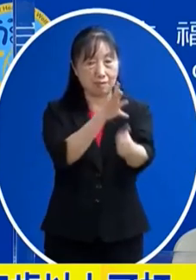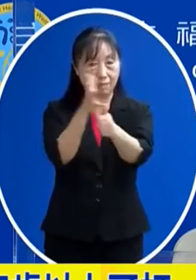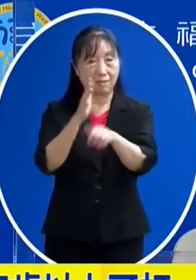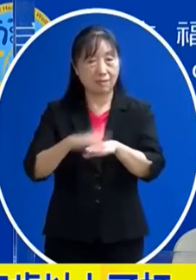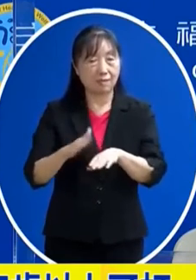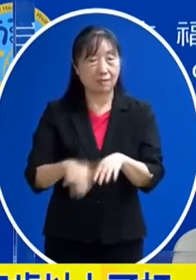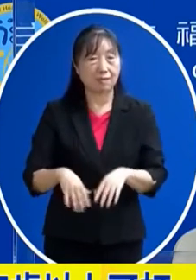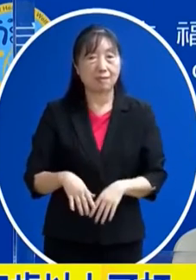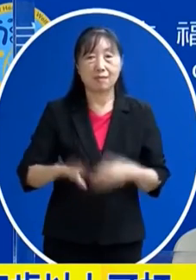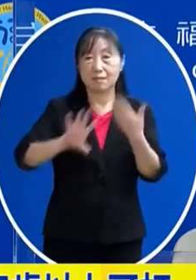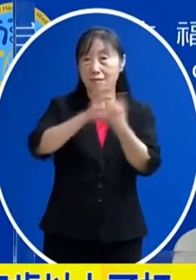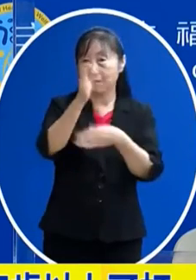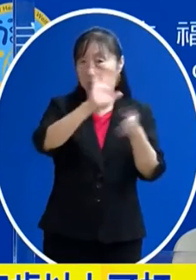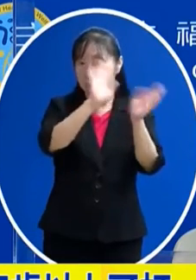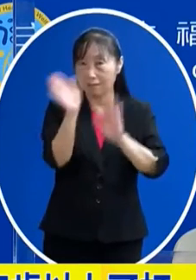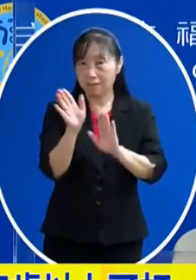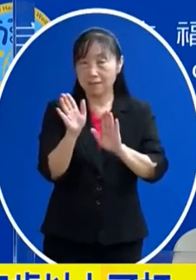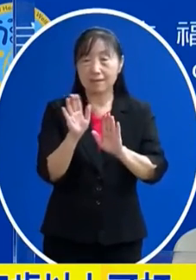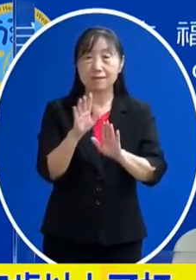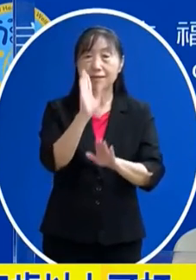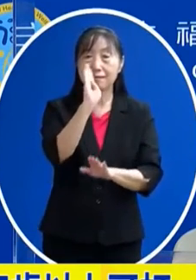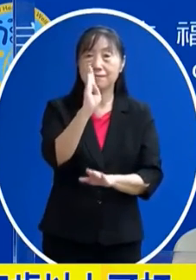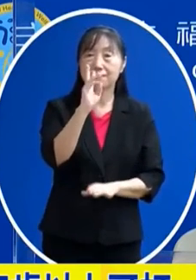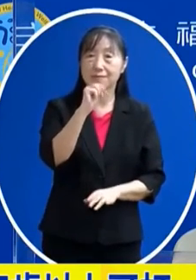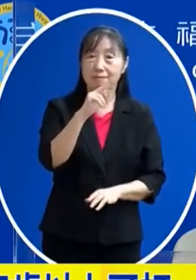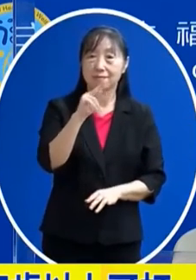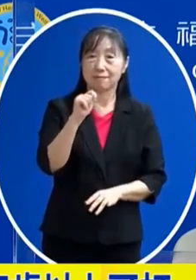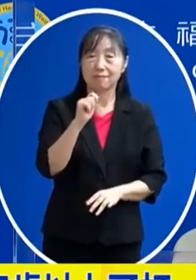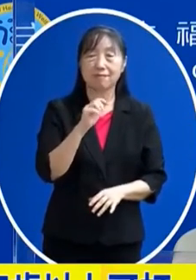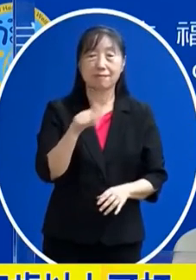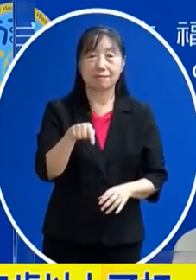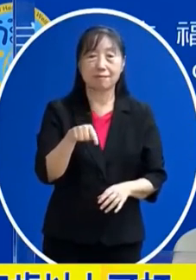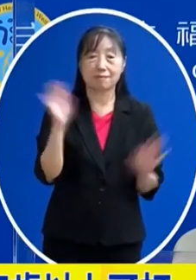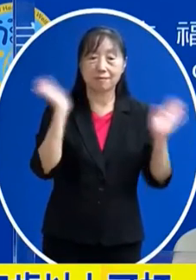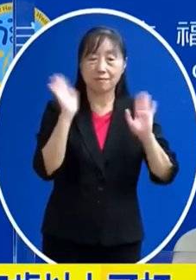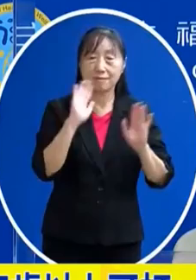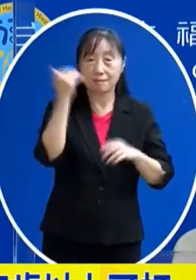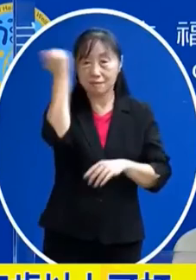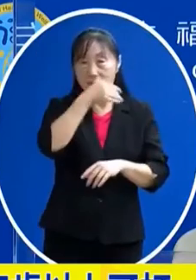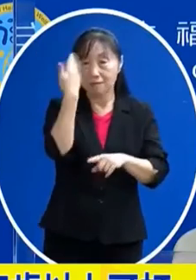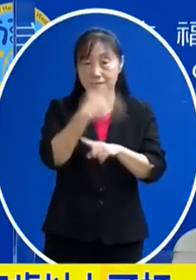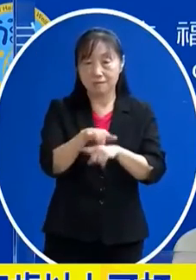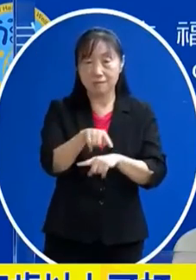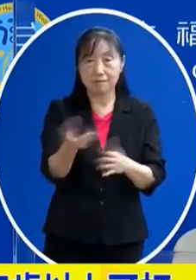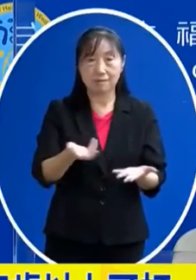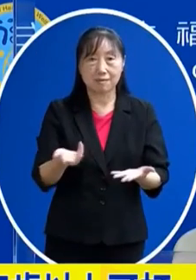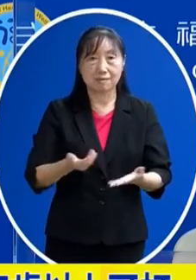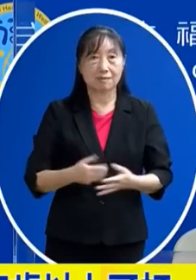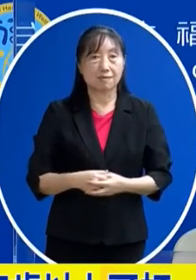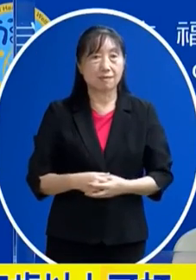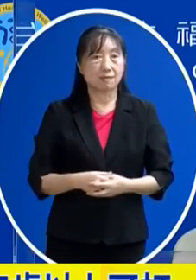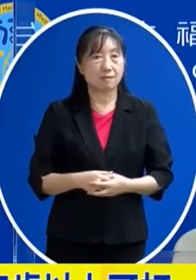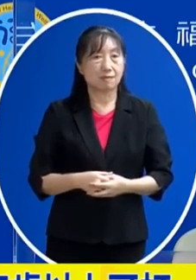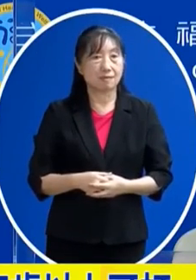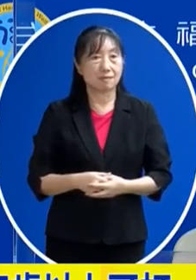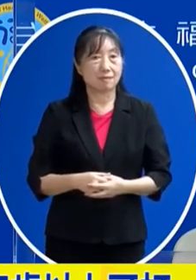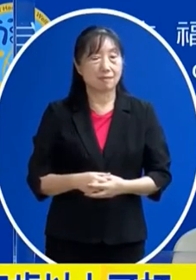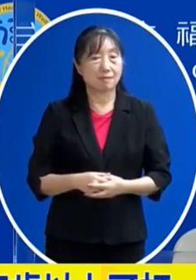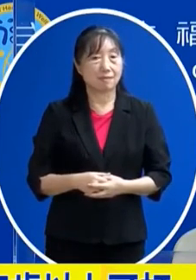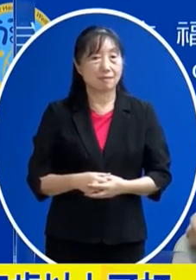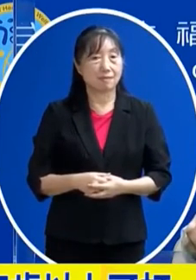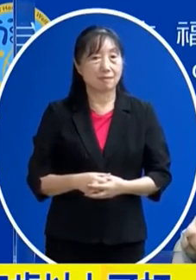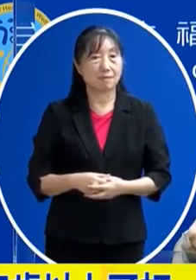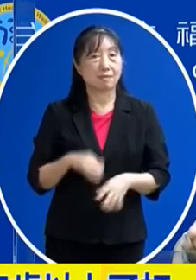至于这个国外的这个BNT 的一个儿童猝死的部分，当然有这个会由我们